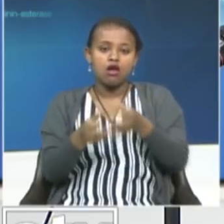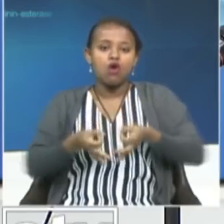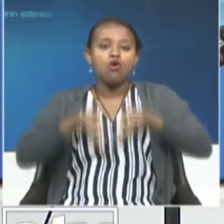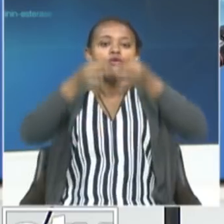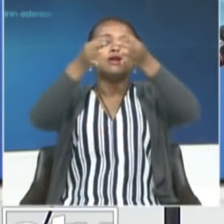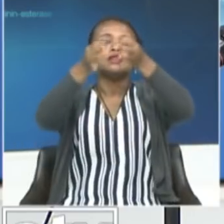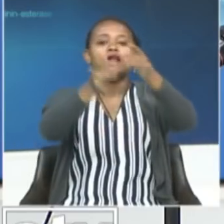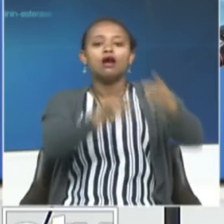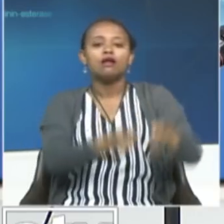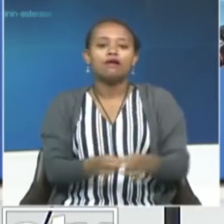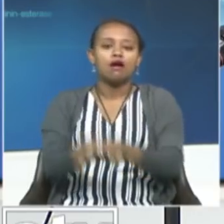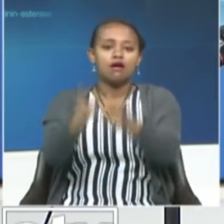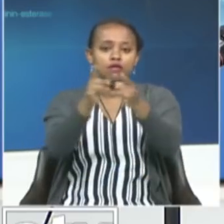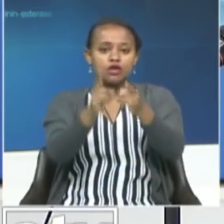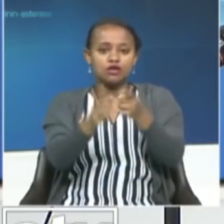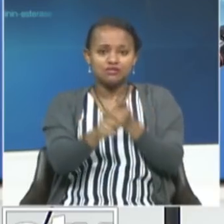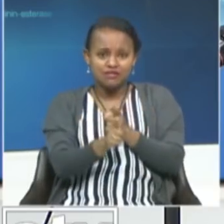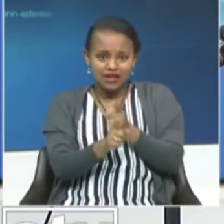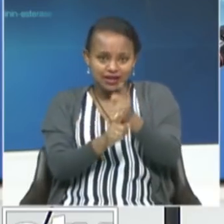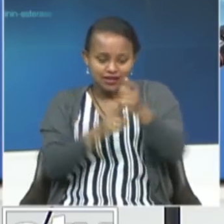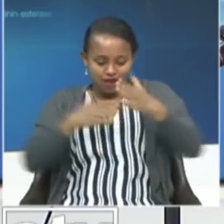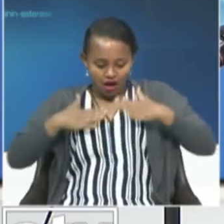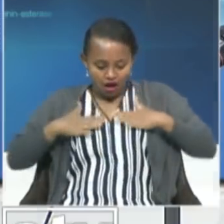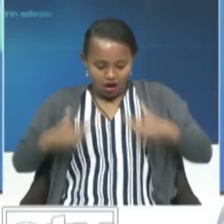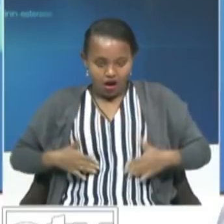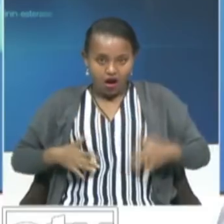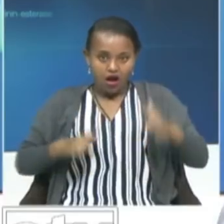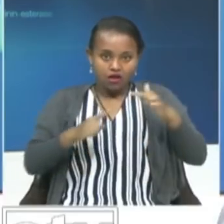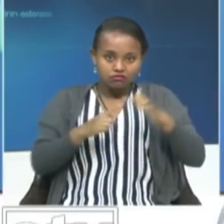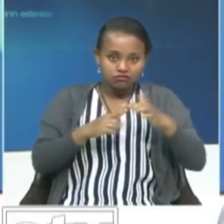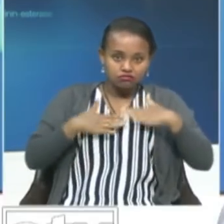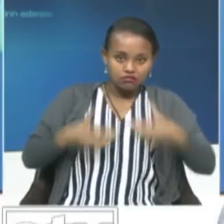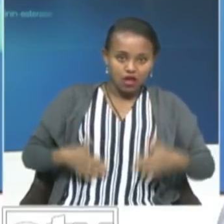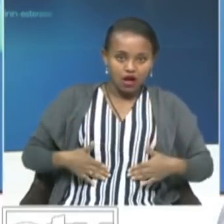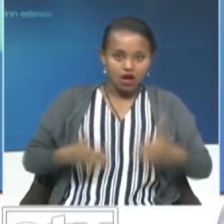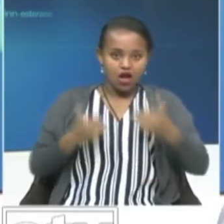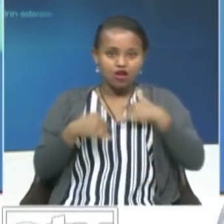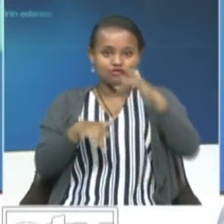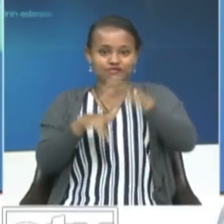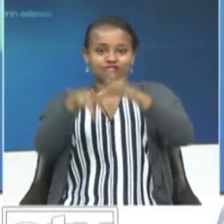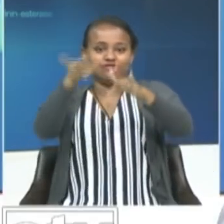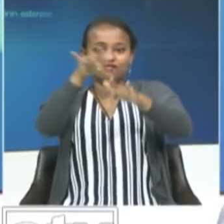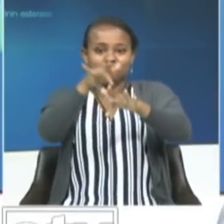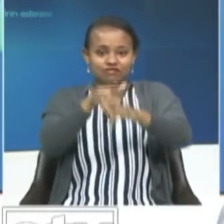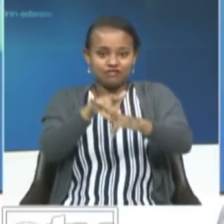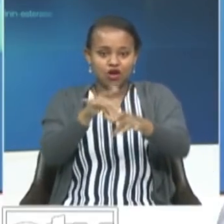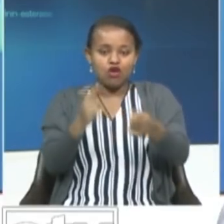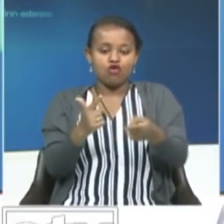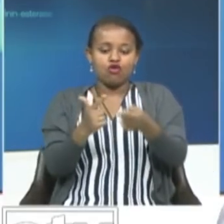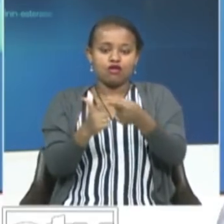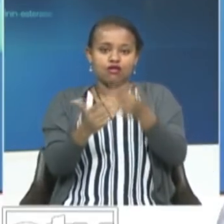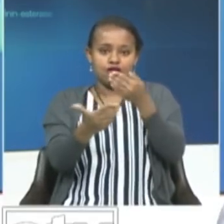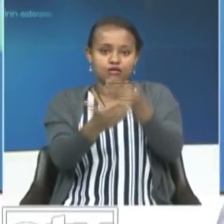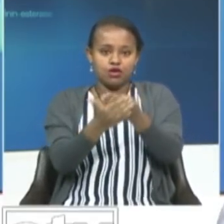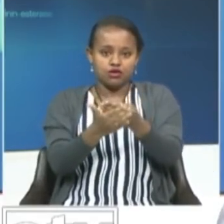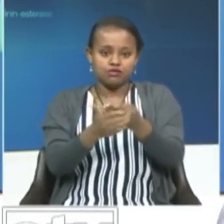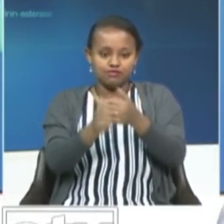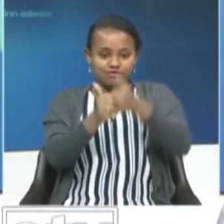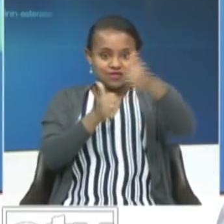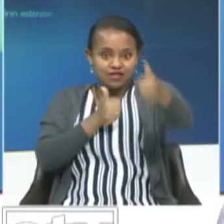መተላለፊያ መንገድ በቀጥታ አካል ለአካል ያለው ንክኪ፣ ሁለተኛ በቅርብ ርቀት ላለው ሰው